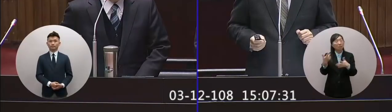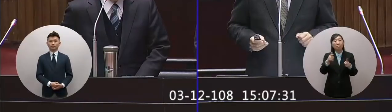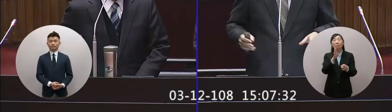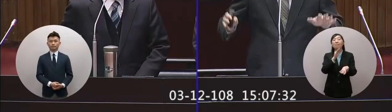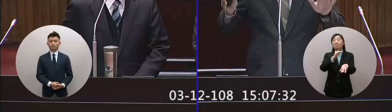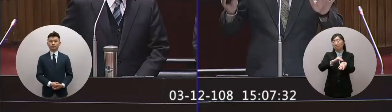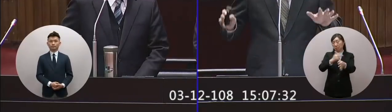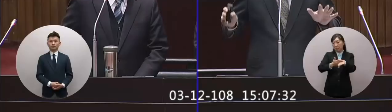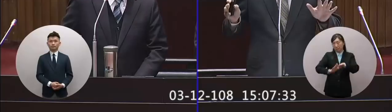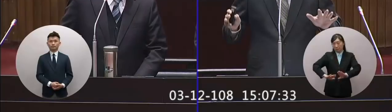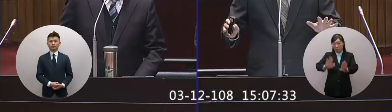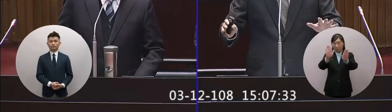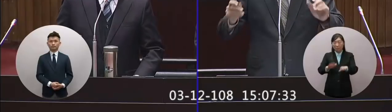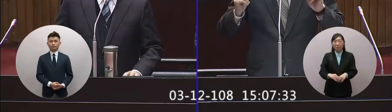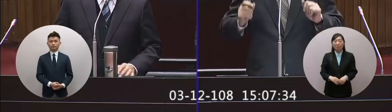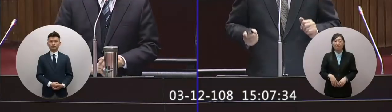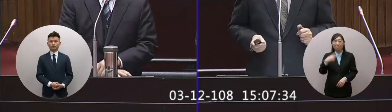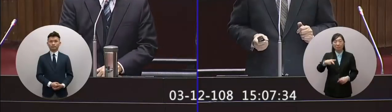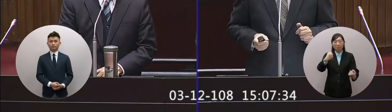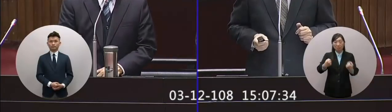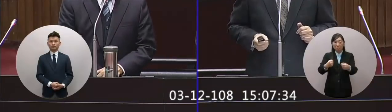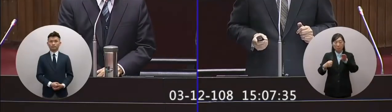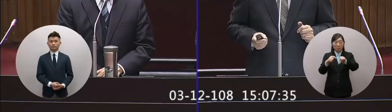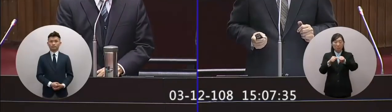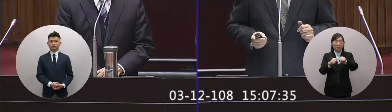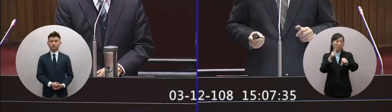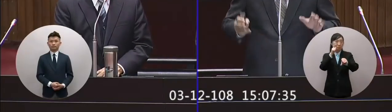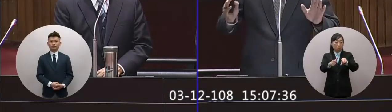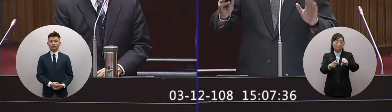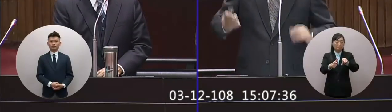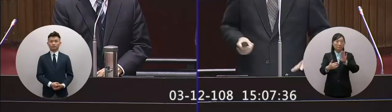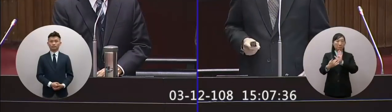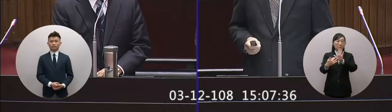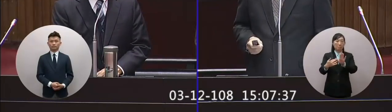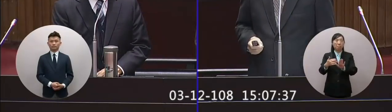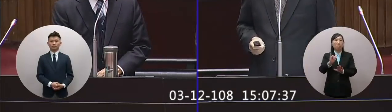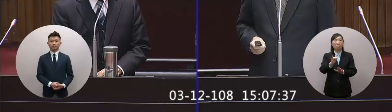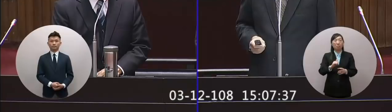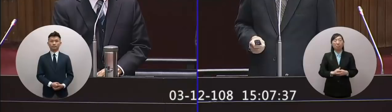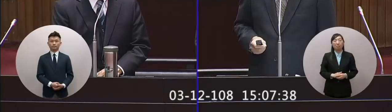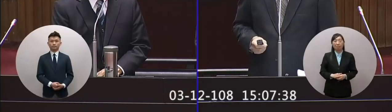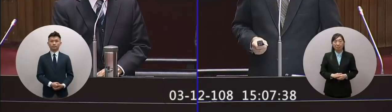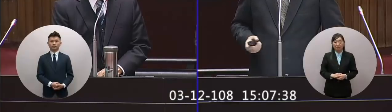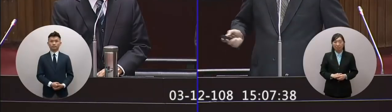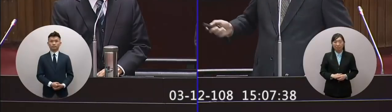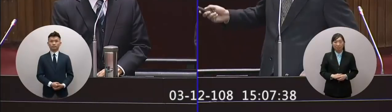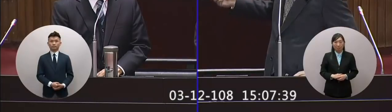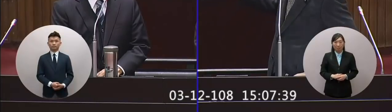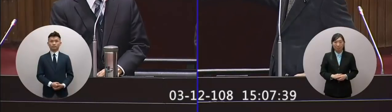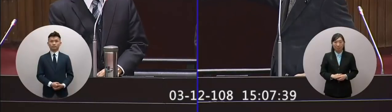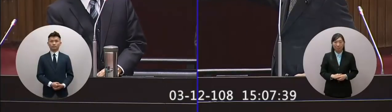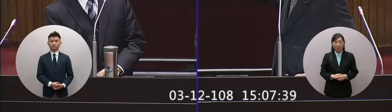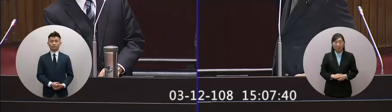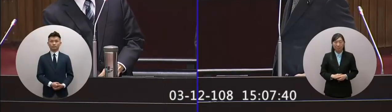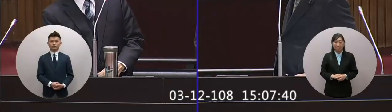升高，而是我们的车子的防撞设备增加性能好，这是重要的概念。那我们